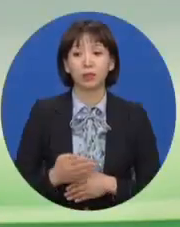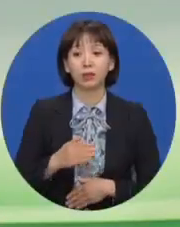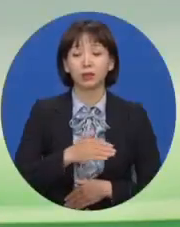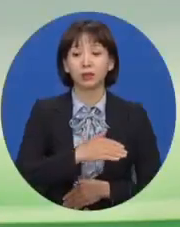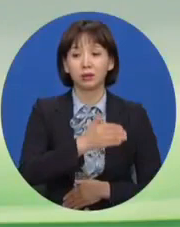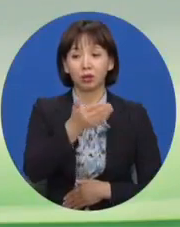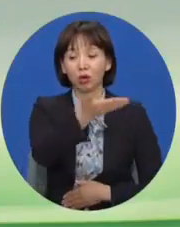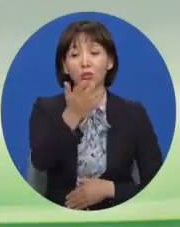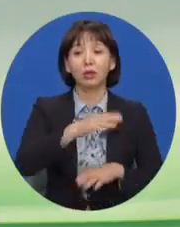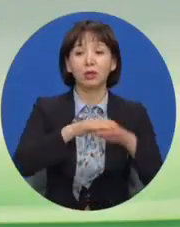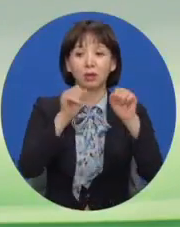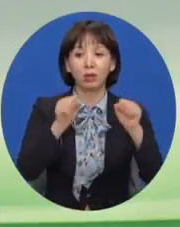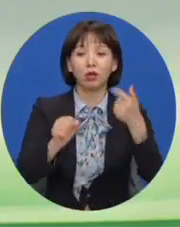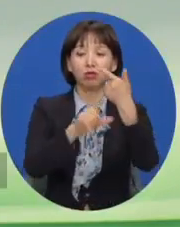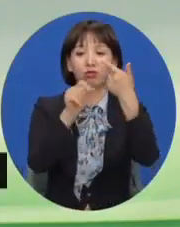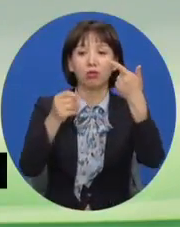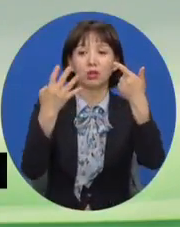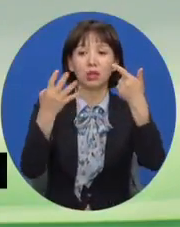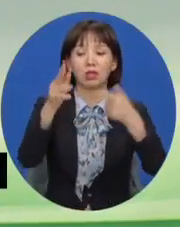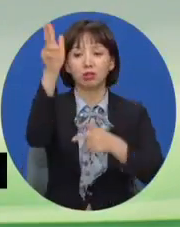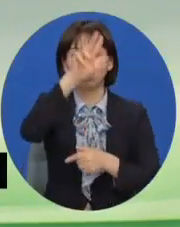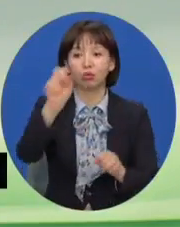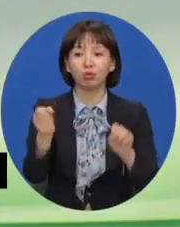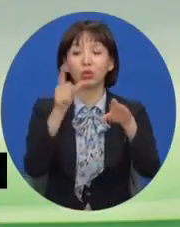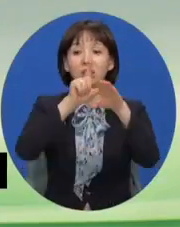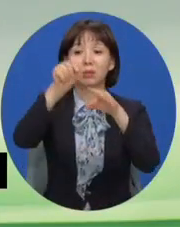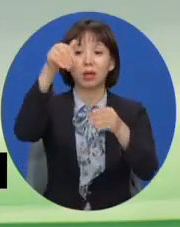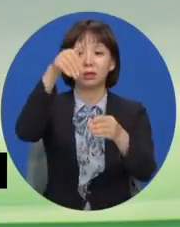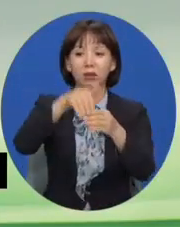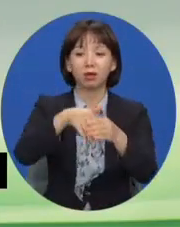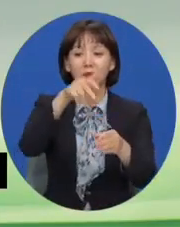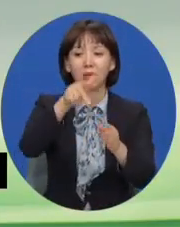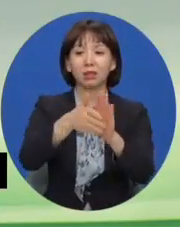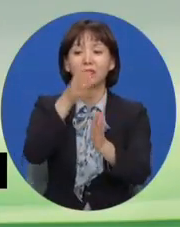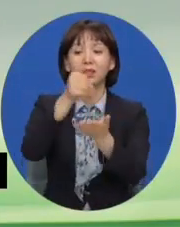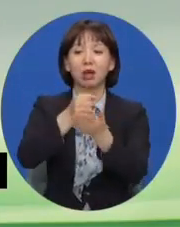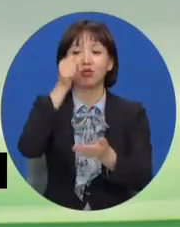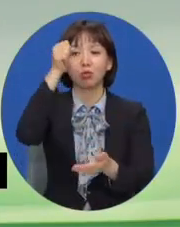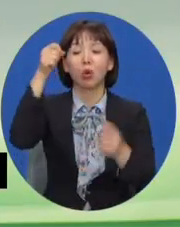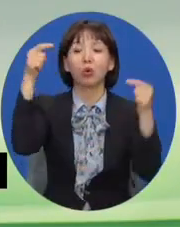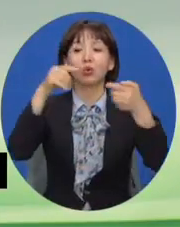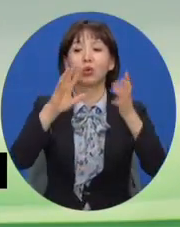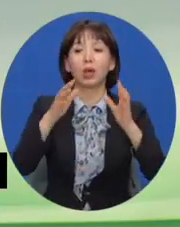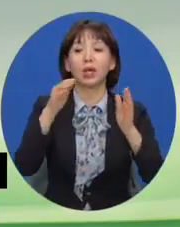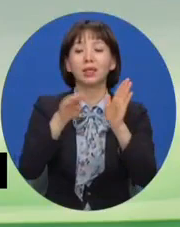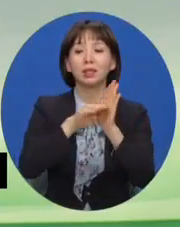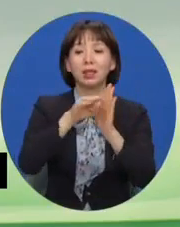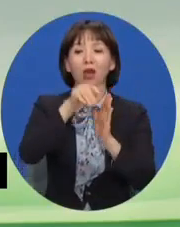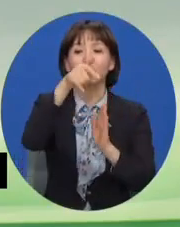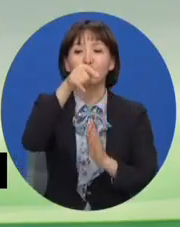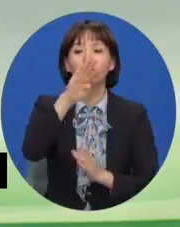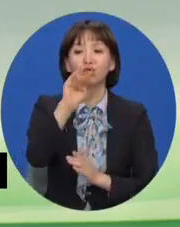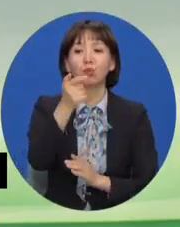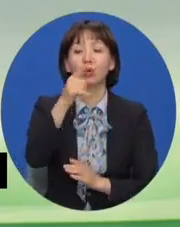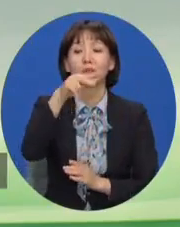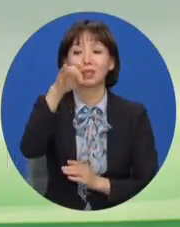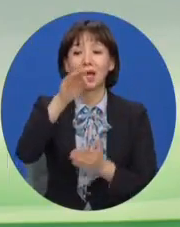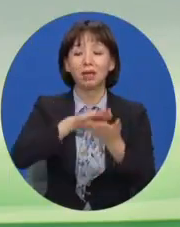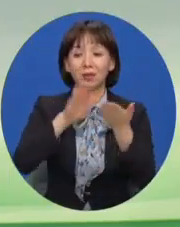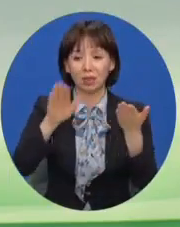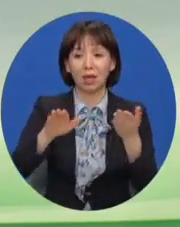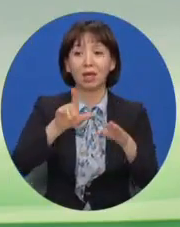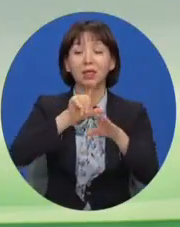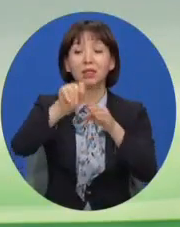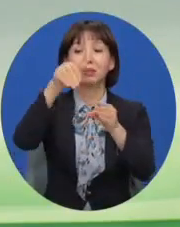시청자 여러분 안녕하십니까. 6월 4일 전국통시지방선거 제천시장 후보자 토론회 진행을 맡은 구본상입니다. 이제